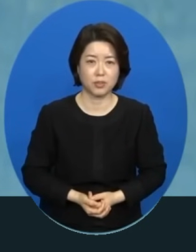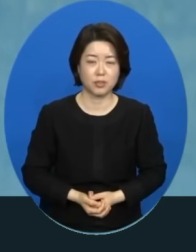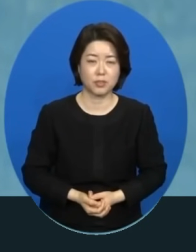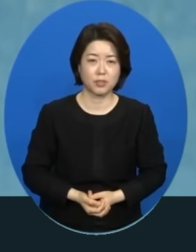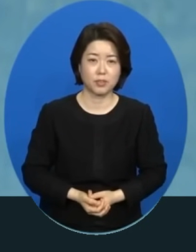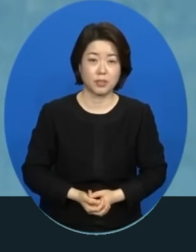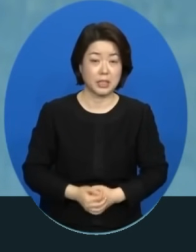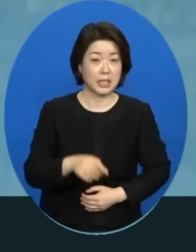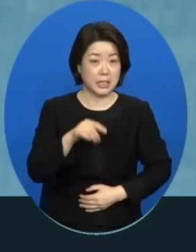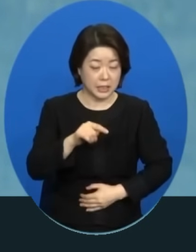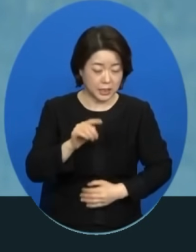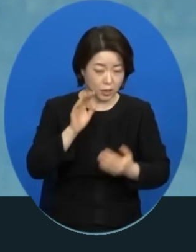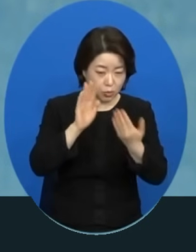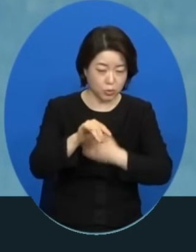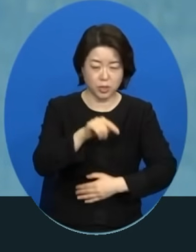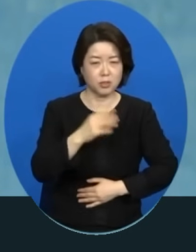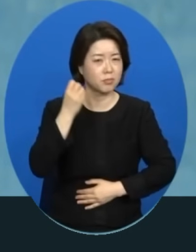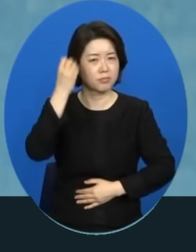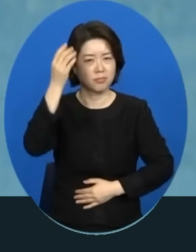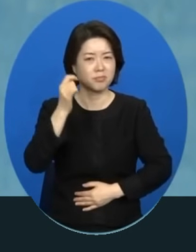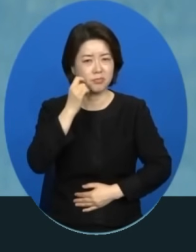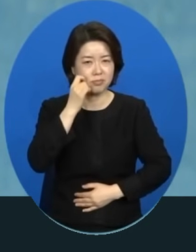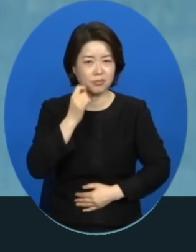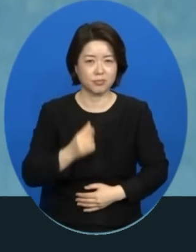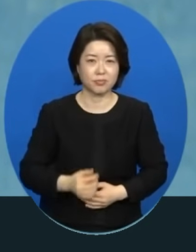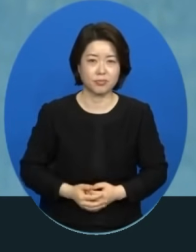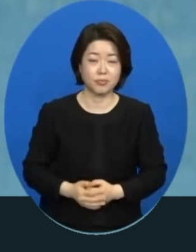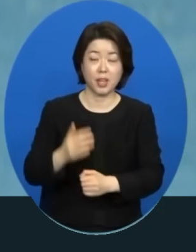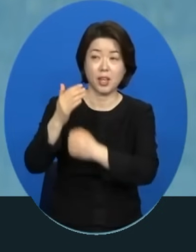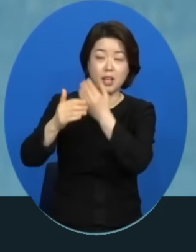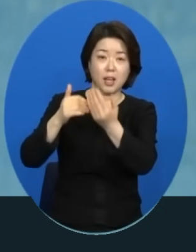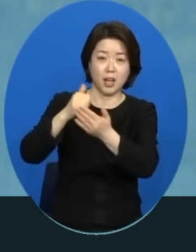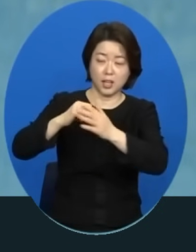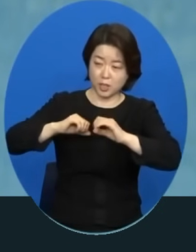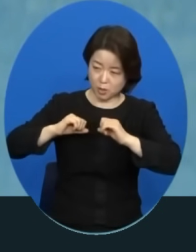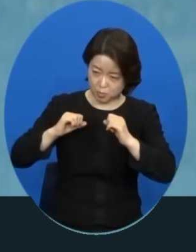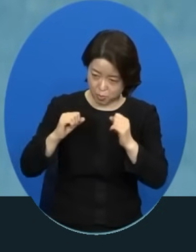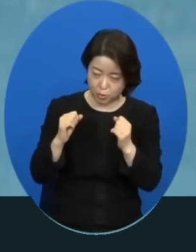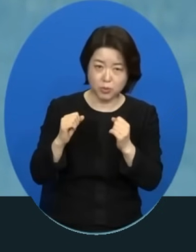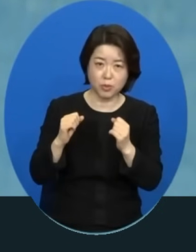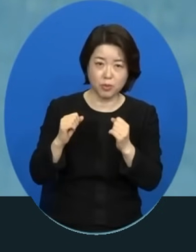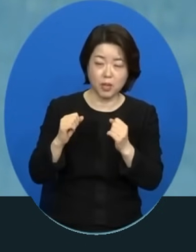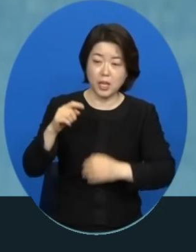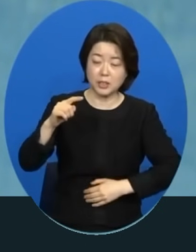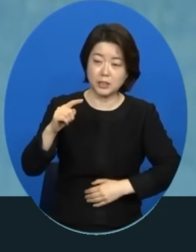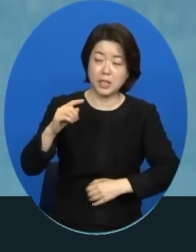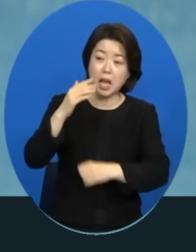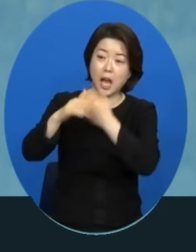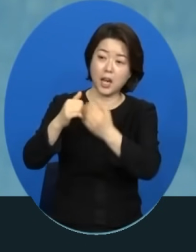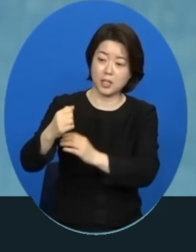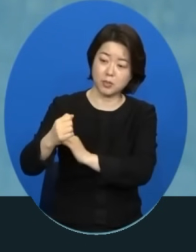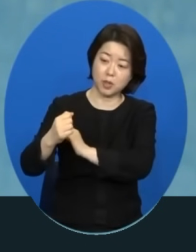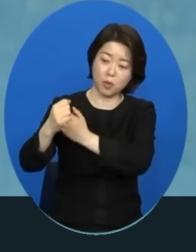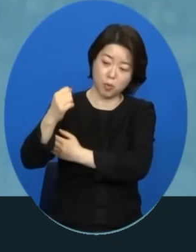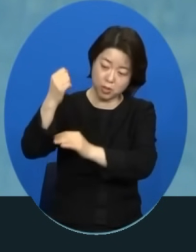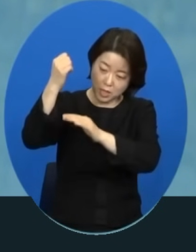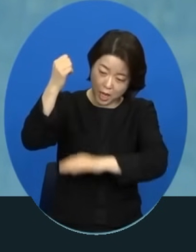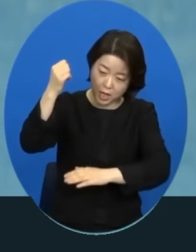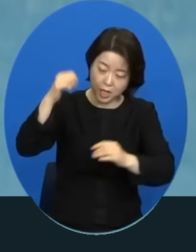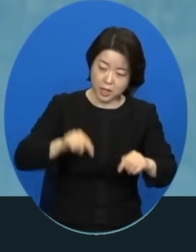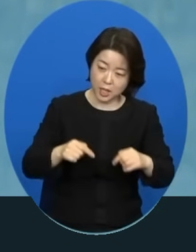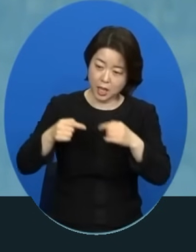저는 그때 이후로 이걸 잊을 수가 없어요. 하나님께 복종의 그 권위 안에 들어간 자를 하나님은